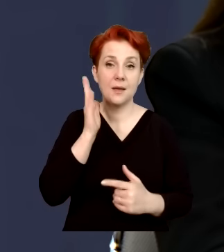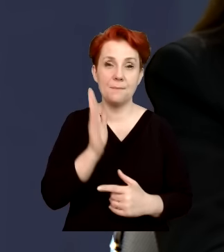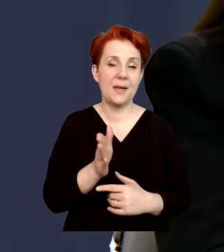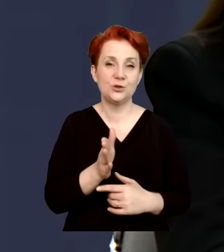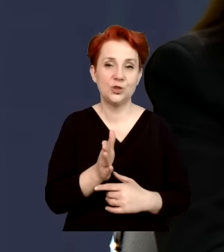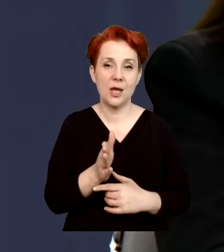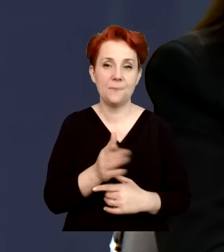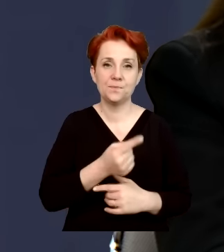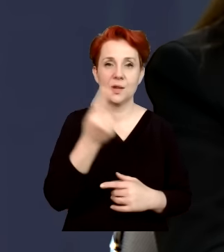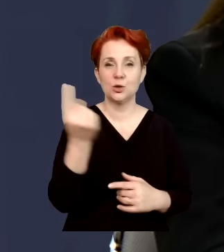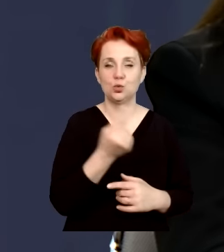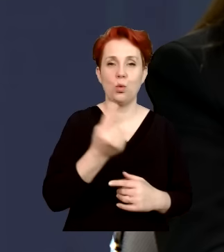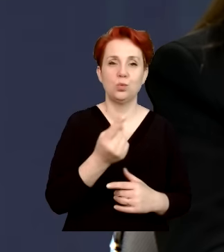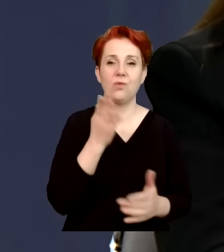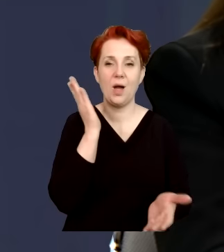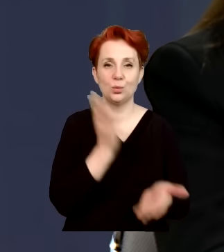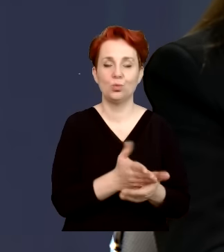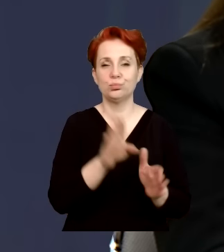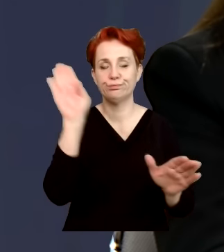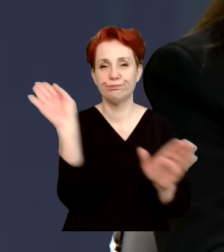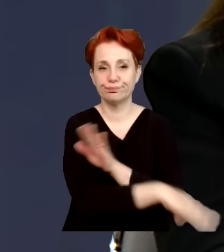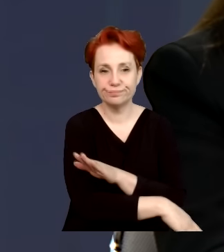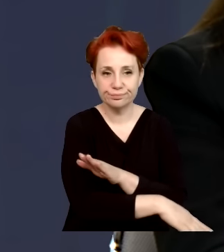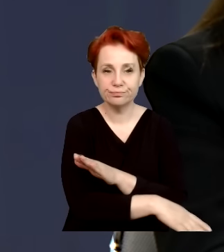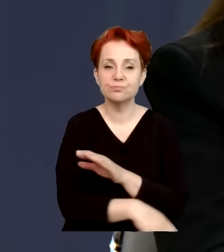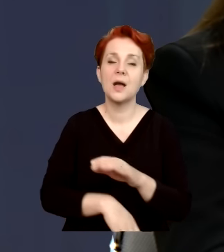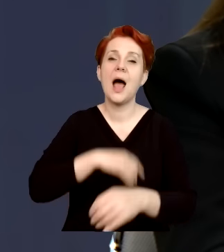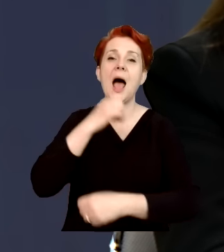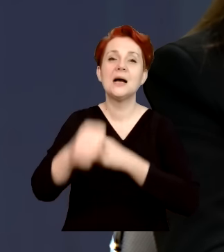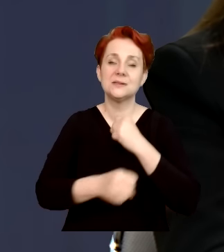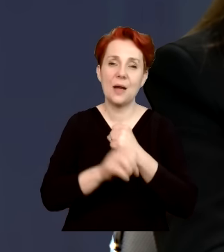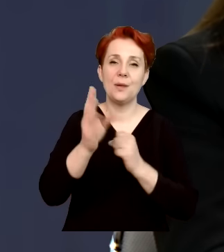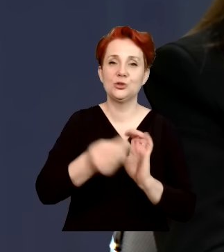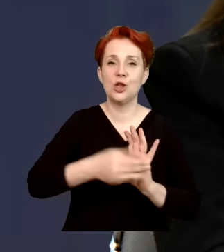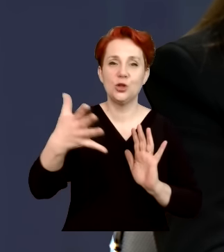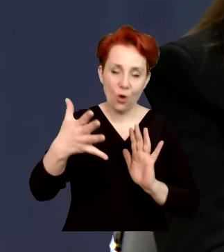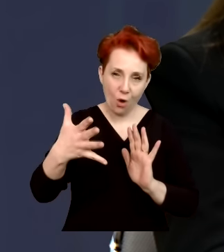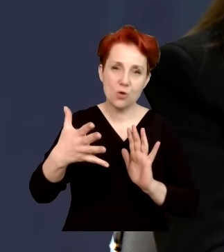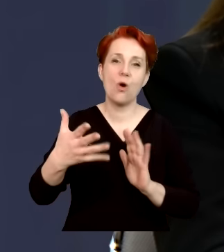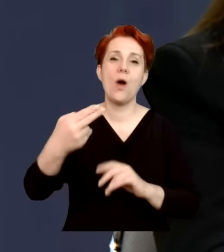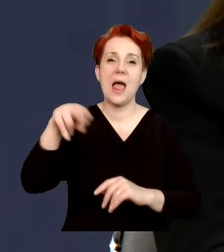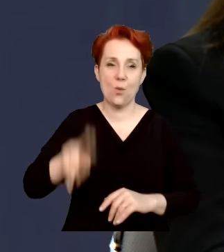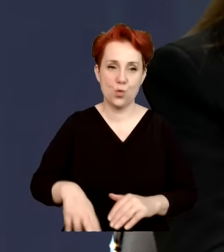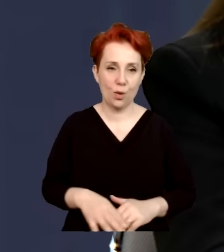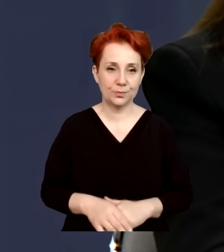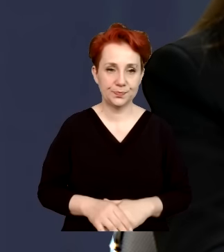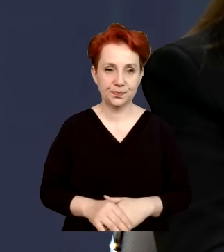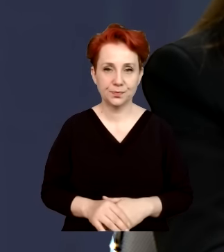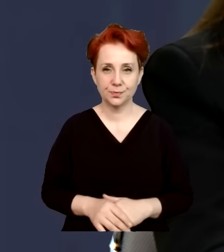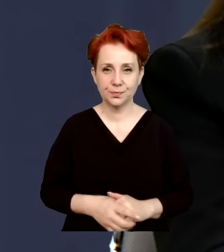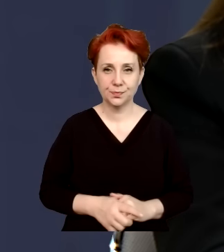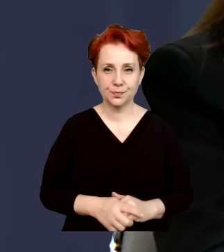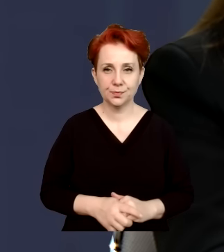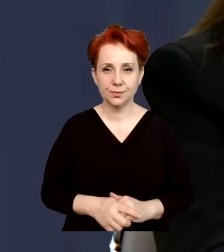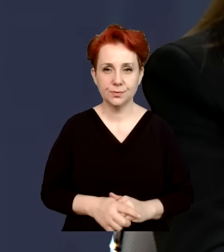ze złotówką spuszczoną w toalecie, a będzie drożyzna w postaci wprowadzenia euro i to nas czeka jeszcze mocniej niż